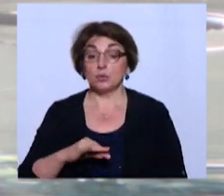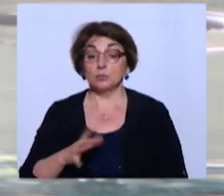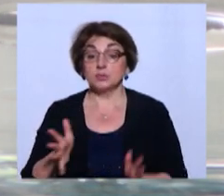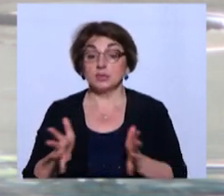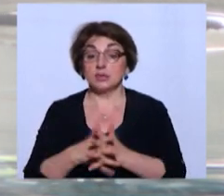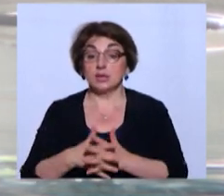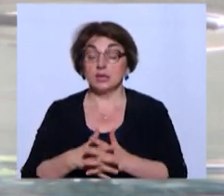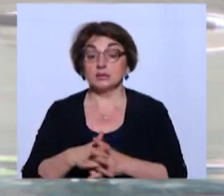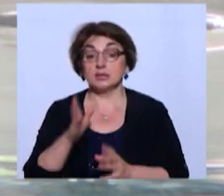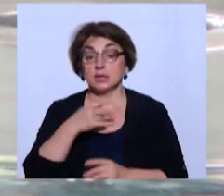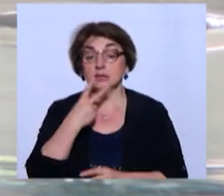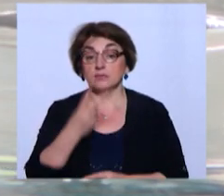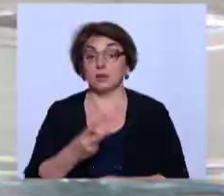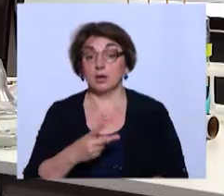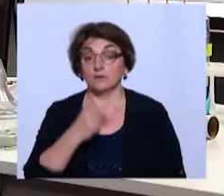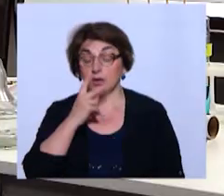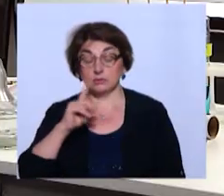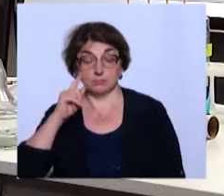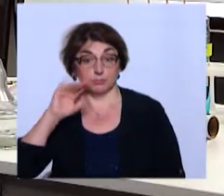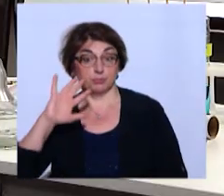მოვეცდები დაგანახოთ მისი ბზინვარებაც.